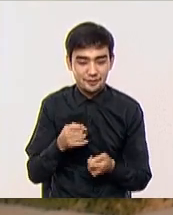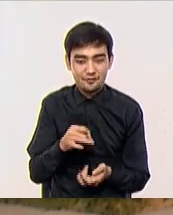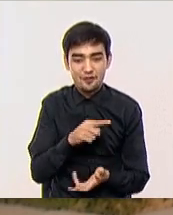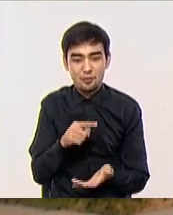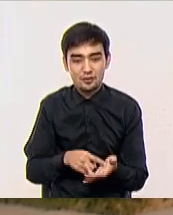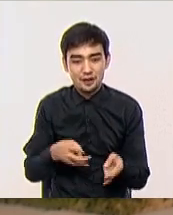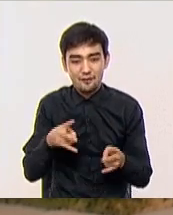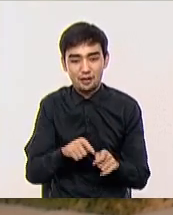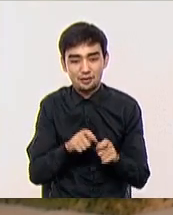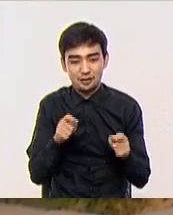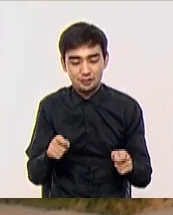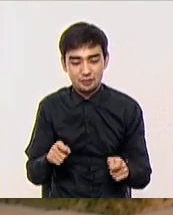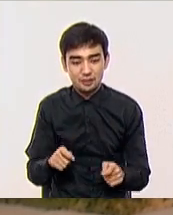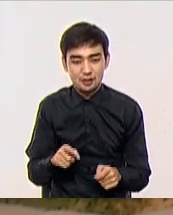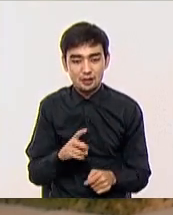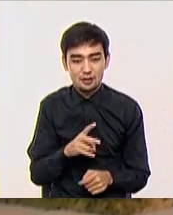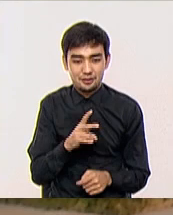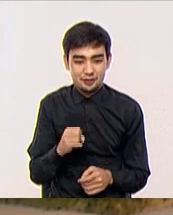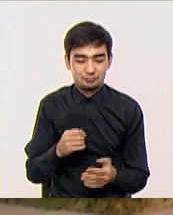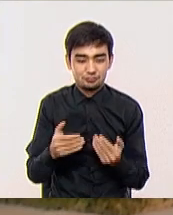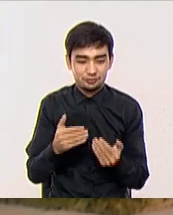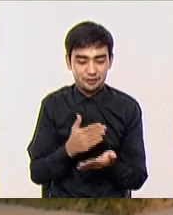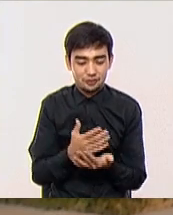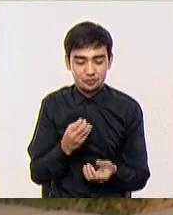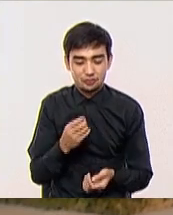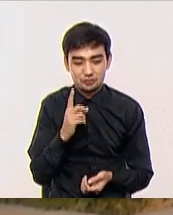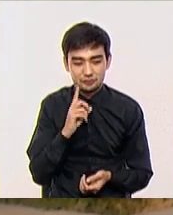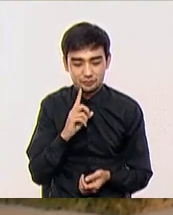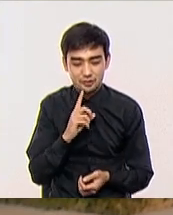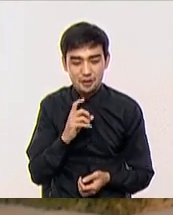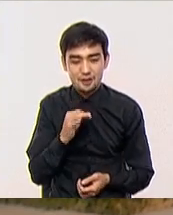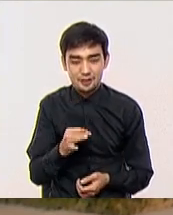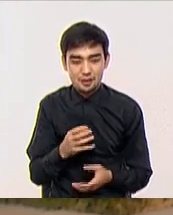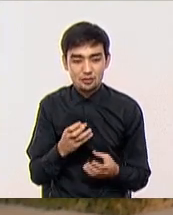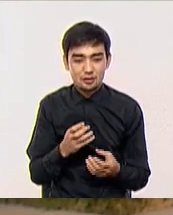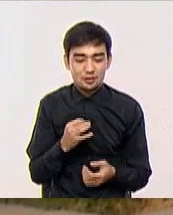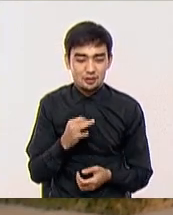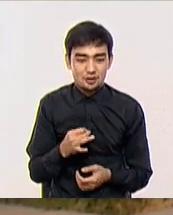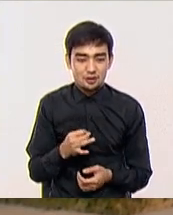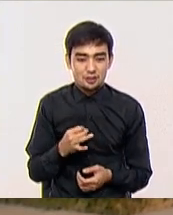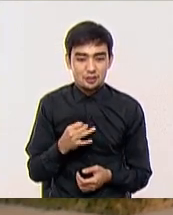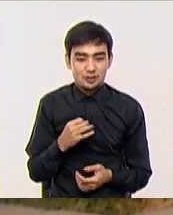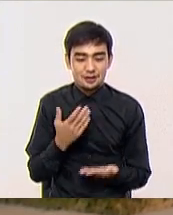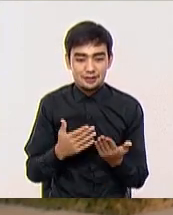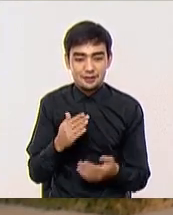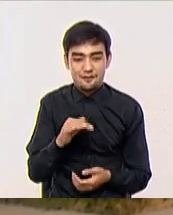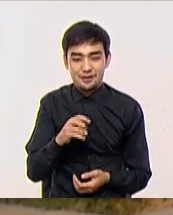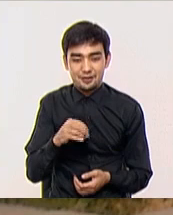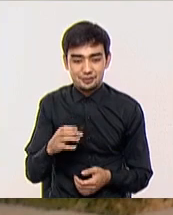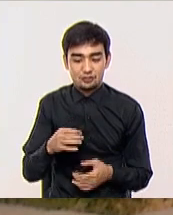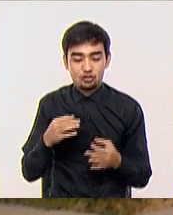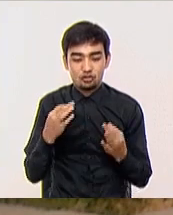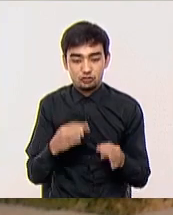Вопрос остается открытым. На стадии обсуждения. И вот если финансирование